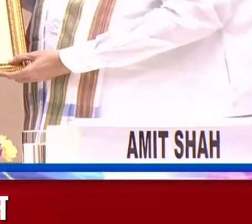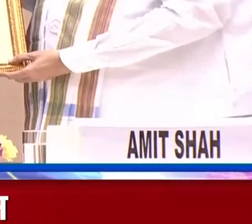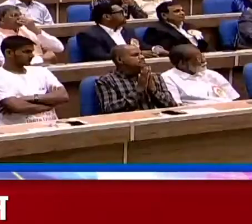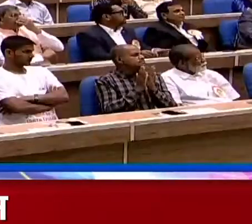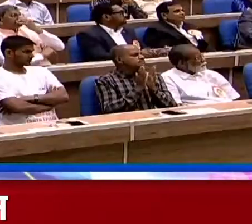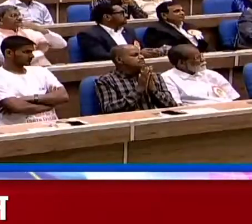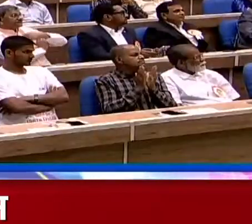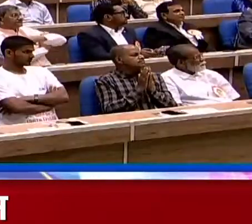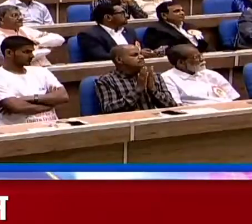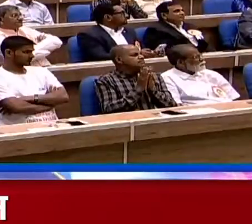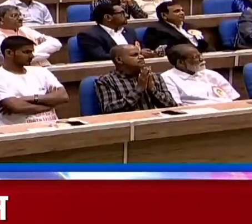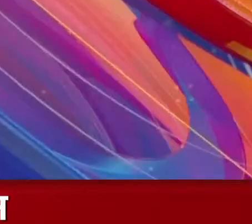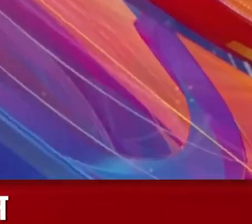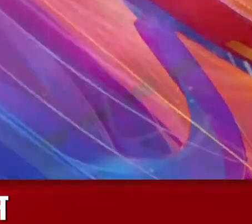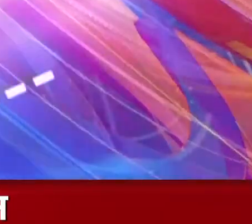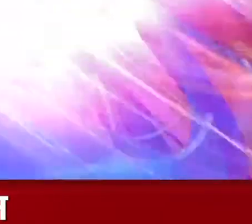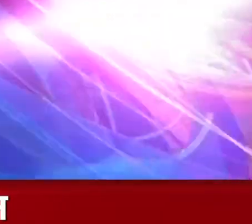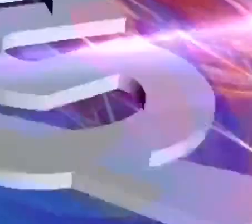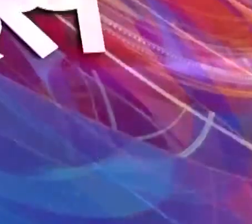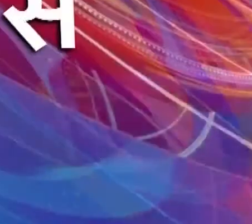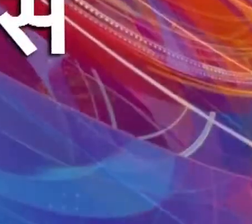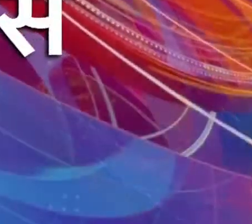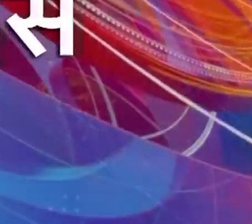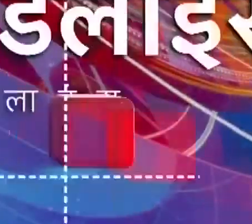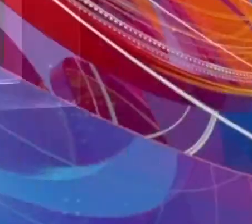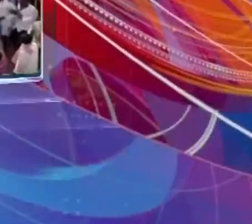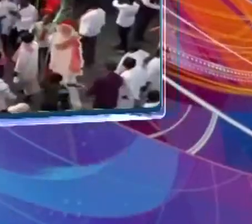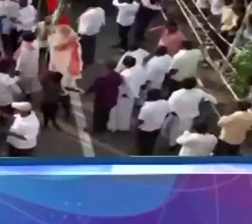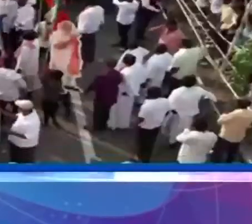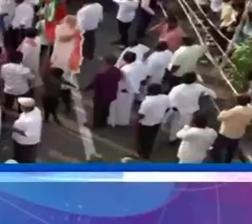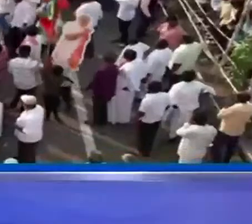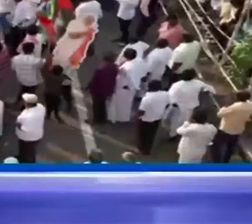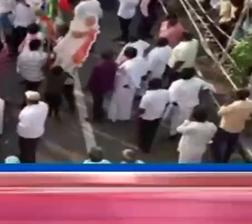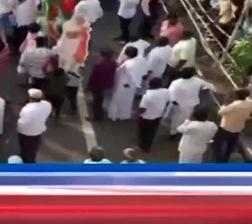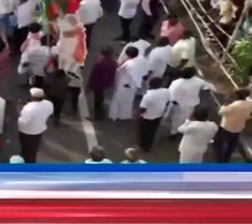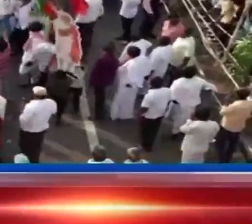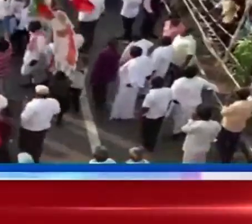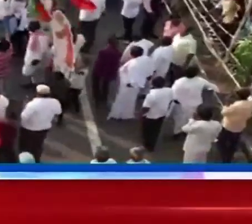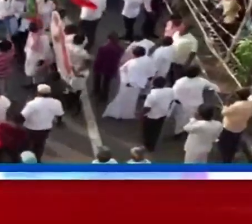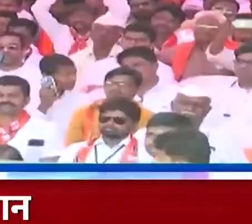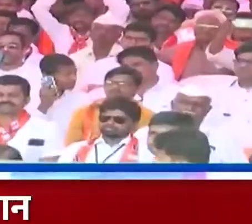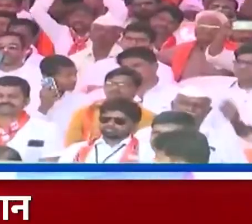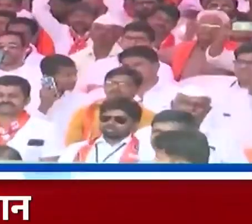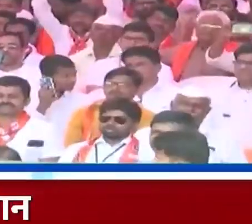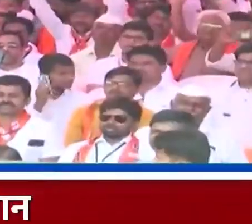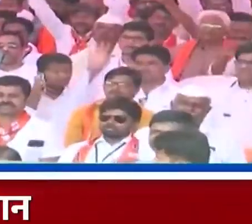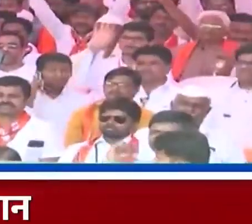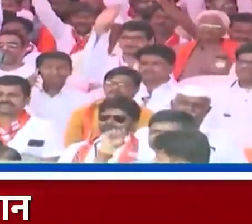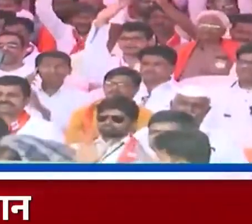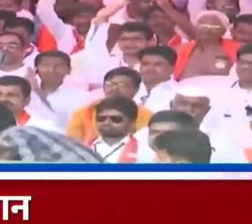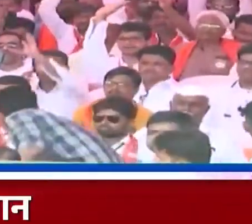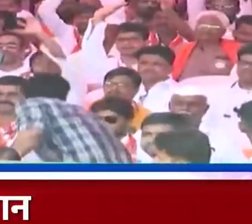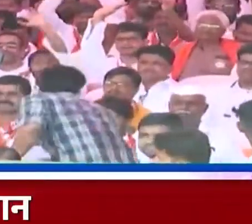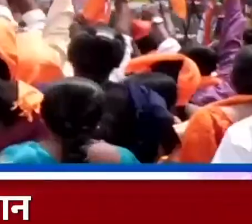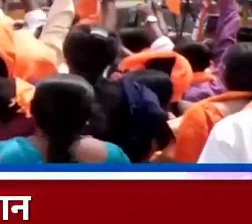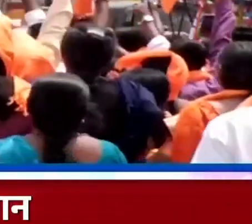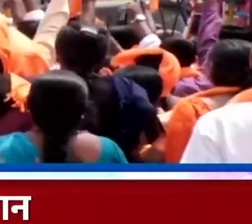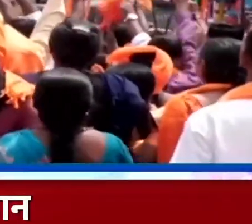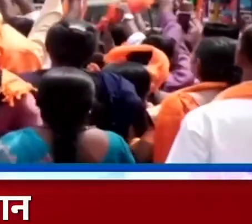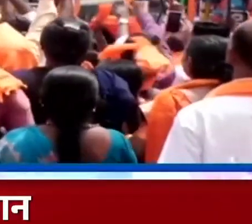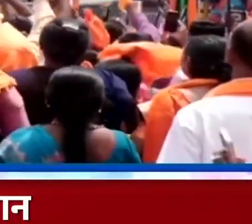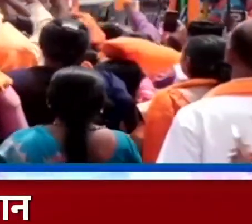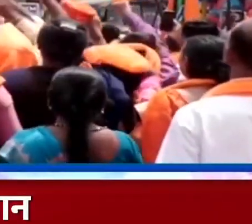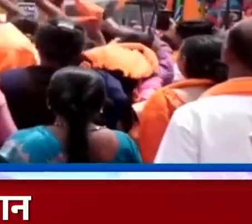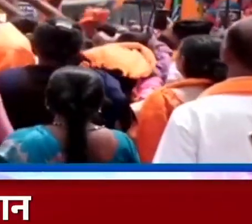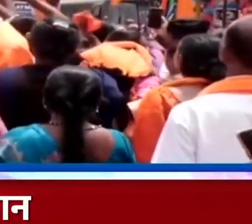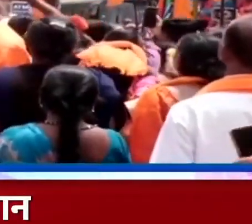भी किया गया जारी कर्नाटक के चुनावी रन में सभी दालों के स्टार प्रचारकों ने जॉन पिता पर बीजेपी